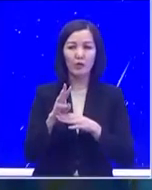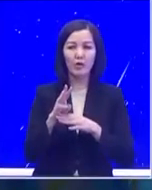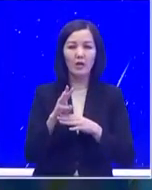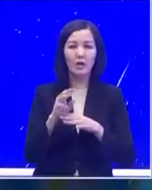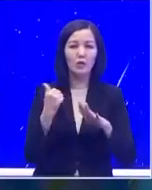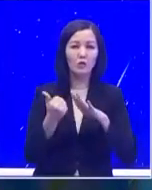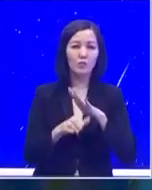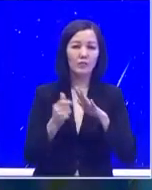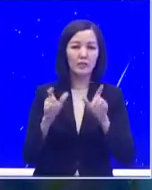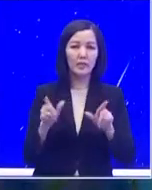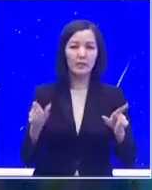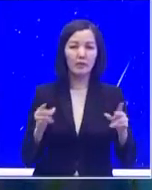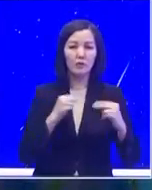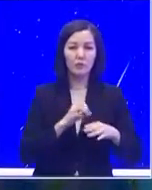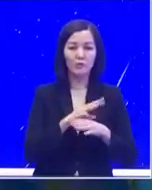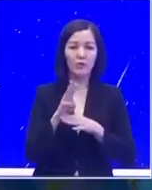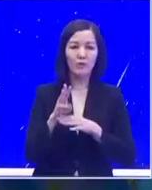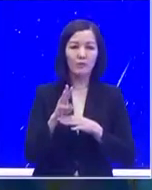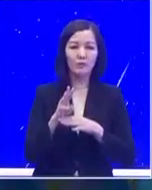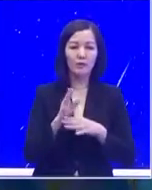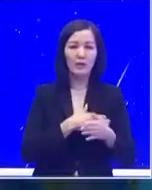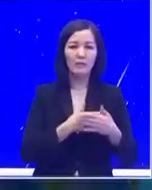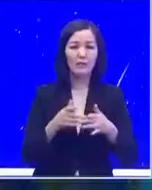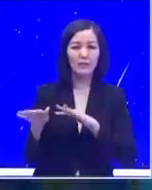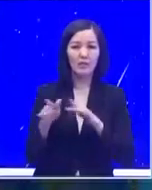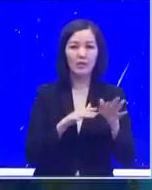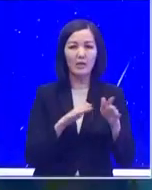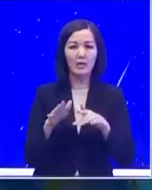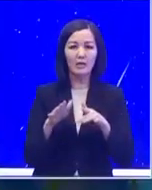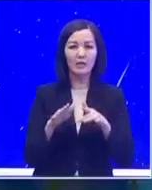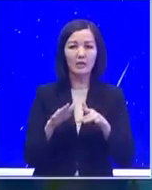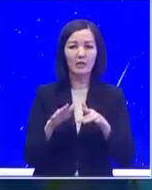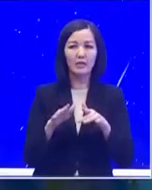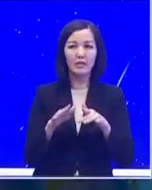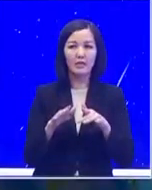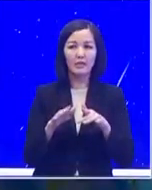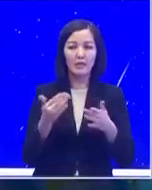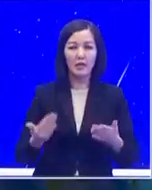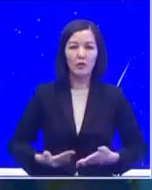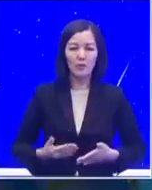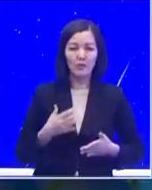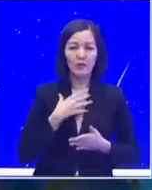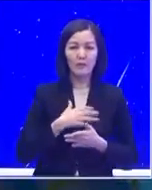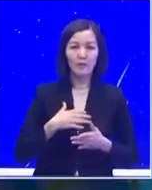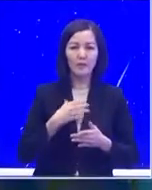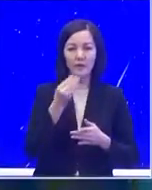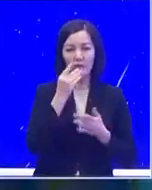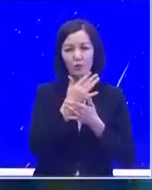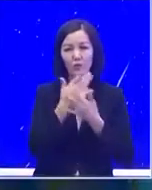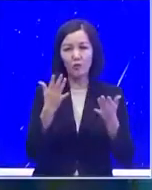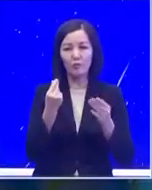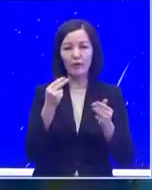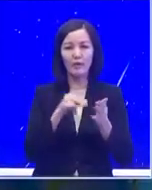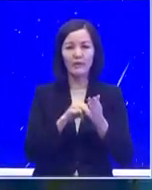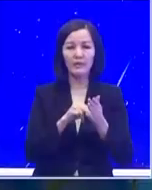жұмыссыз азаматтарды жұмыспен қамтудың белсенді шараларына тартуды, әлеуметтік мәні бар азық-түлік бағасының